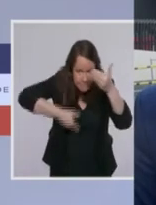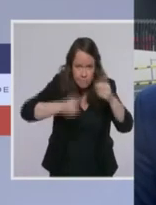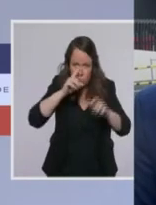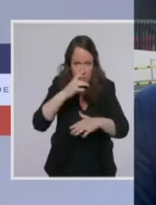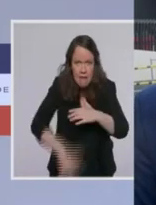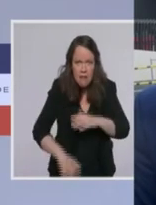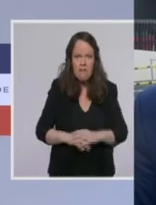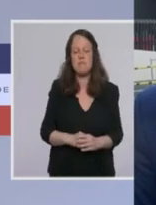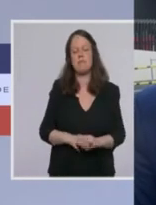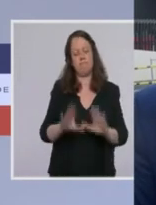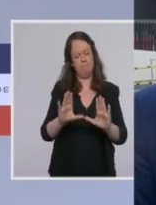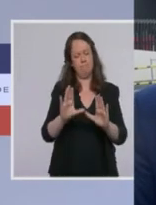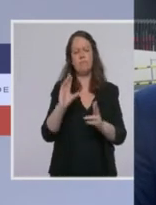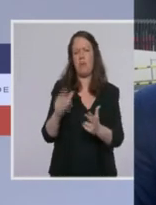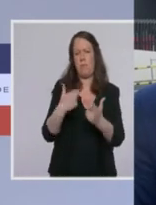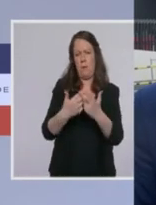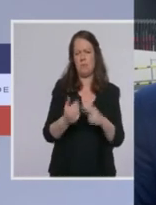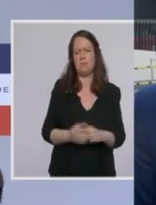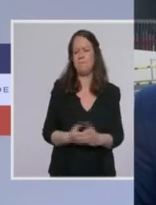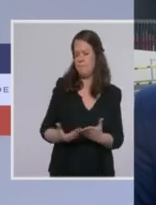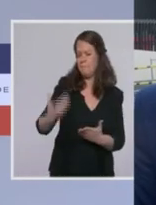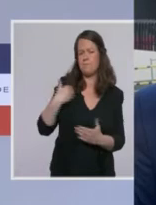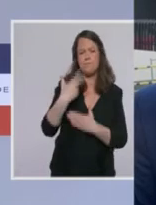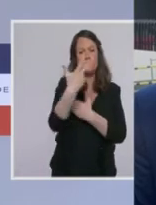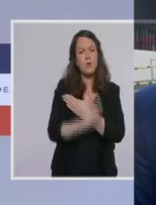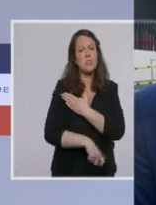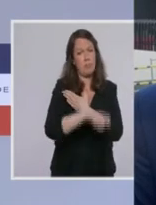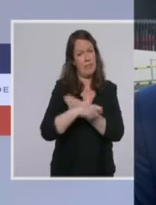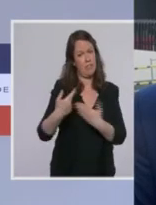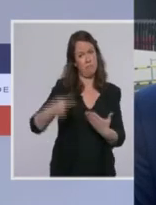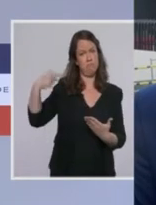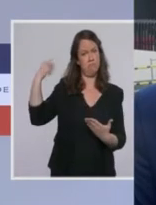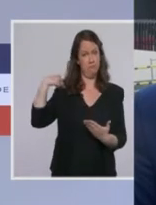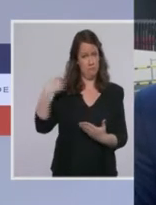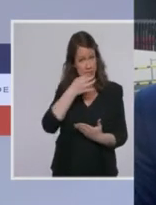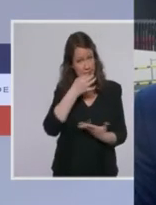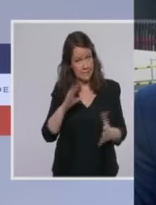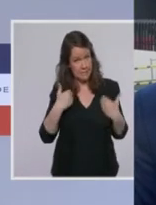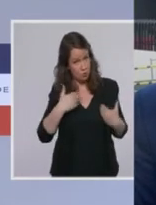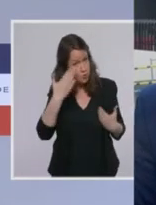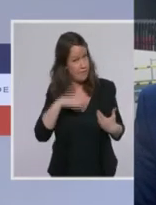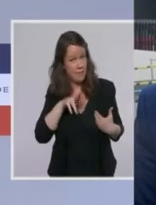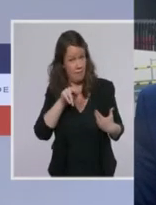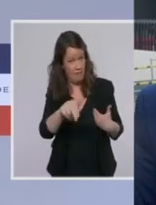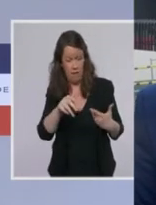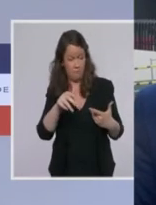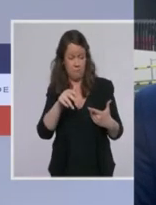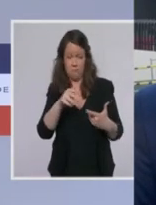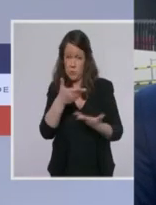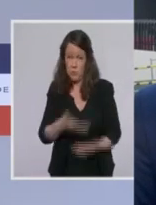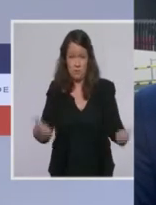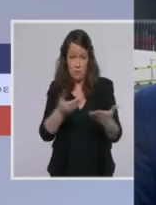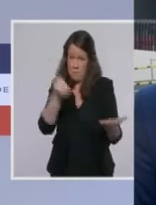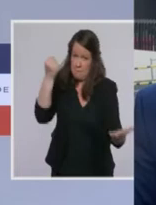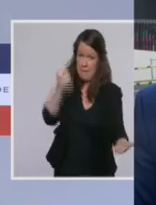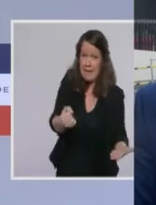6,500 غرامة لغير الملتزمين. هذه الإجراءات ما زالت مستمرة وستستمر حتى أيام عيد